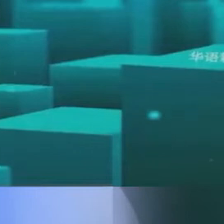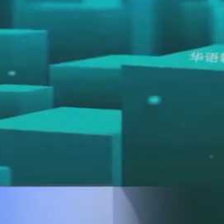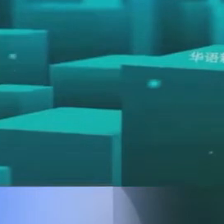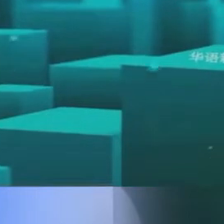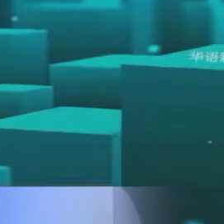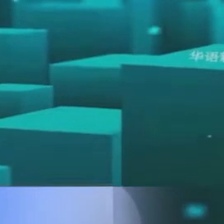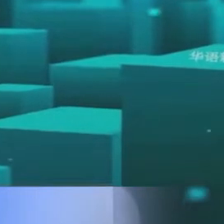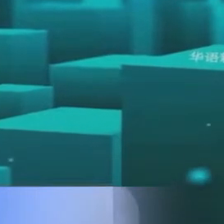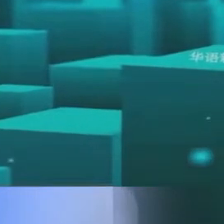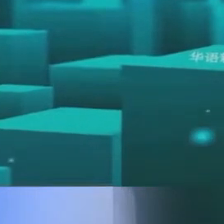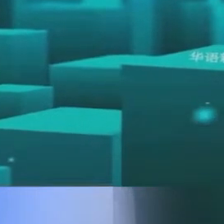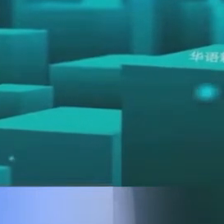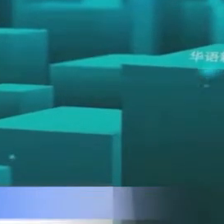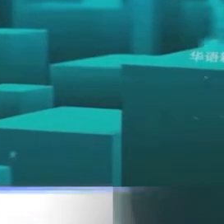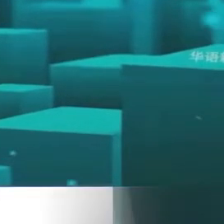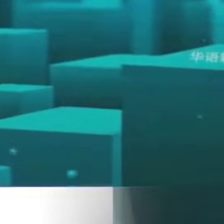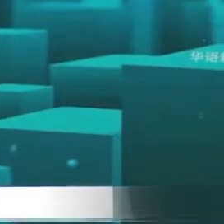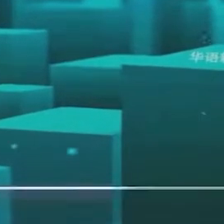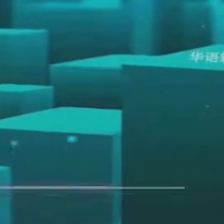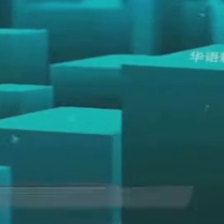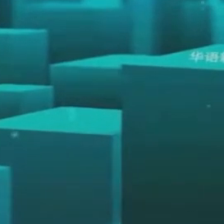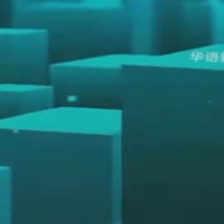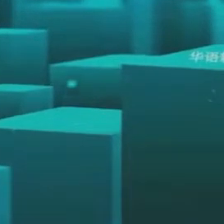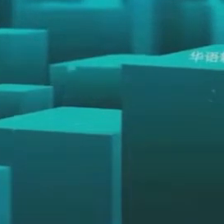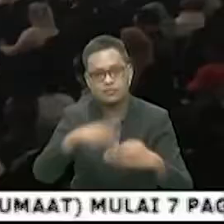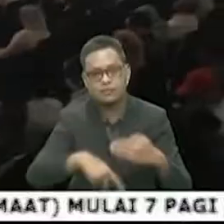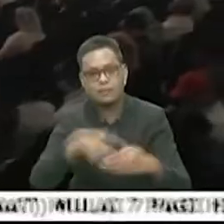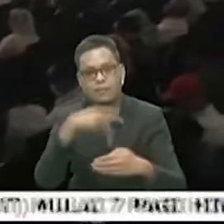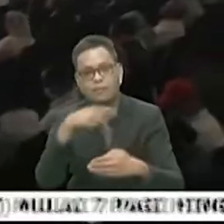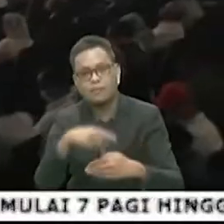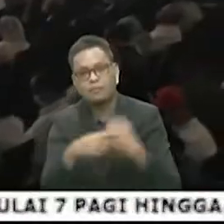乡逐步达到摆脱赤贫的目标。